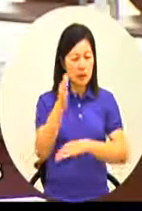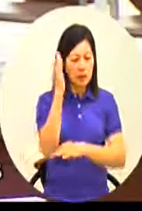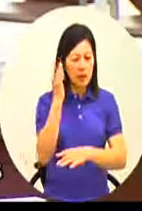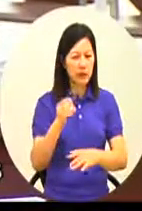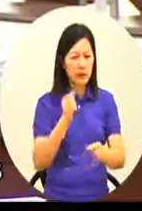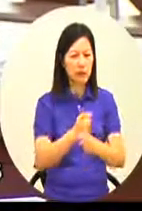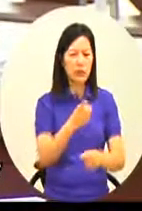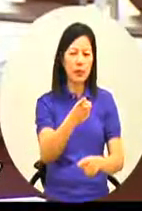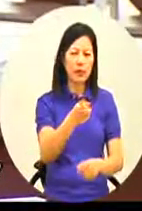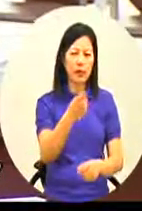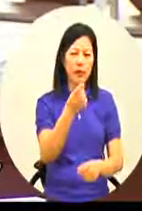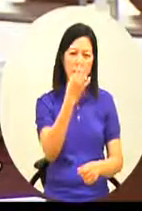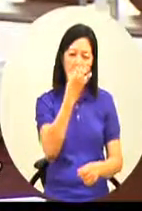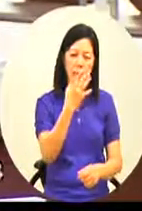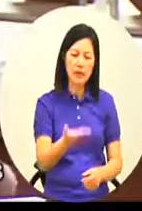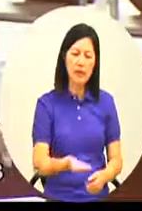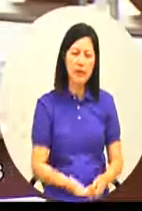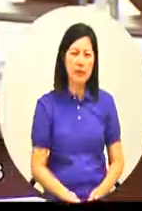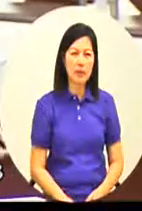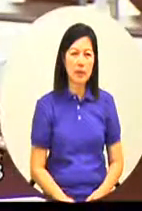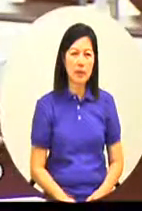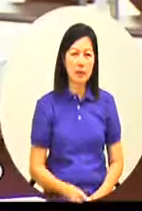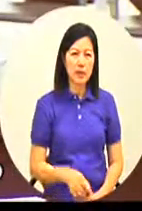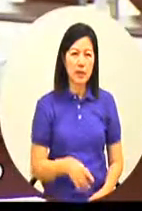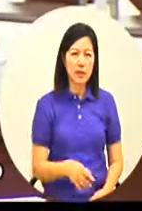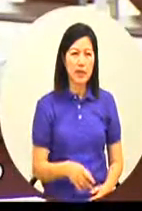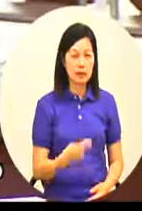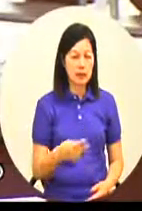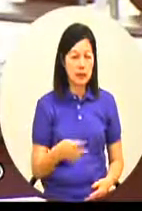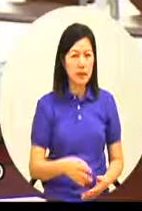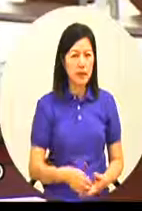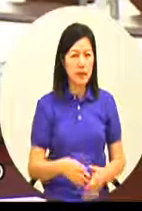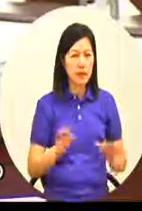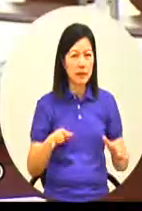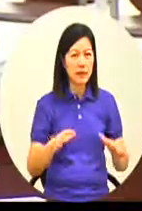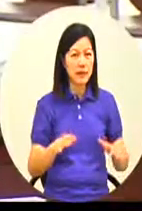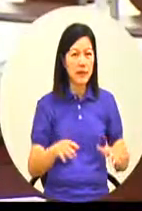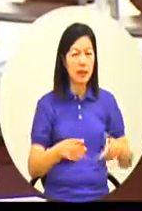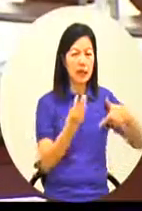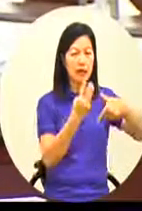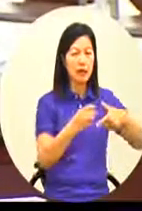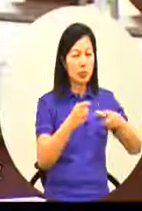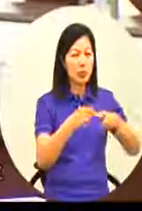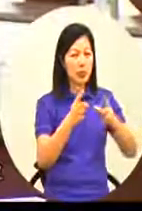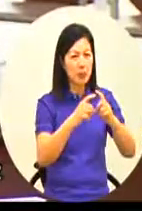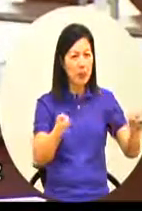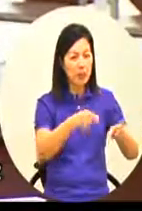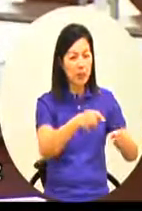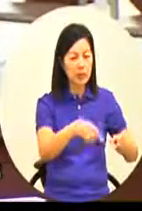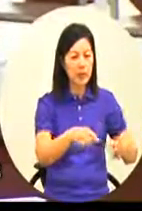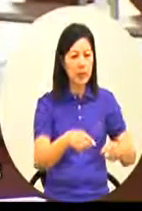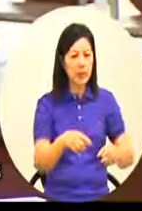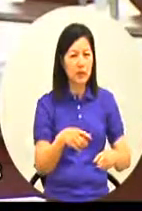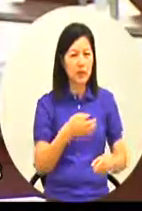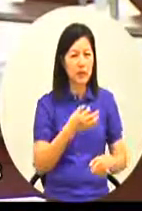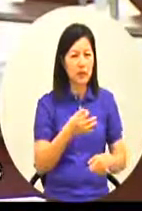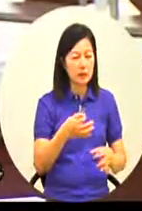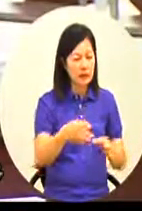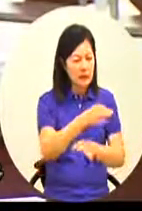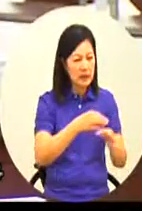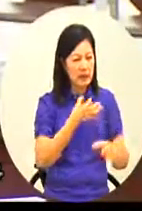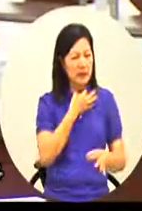在。政府能力未够，图书馆是足欠嘛。伊目前即摆成功未，遐要做图书馆嘛。政府足欠的政策啊，由庙来